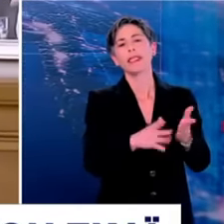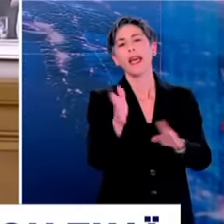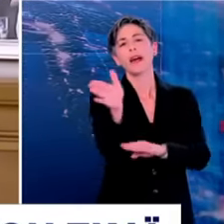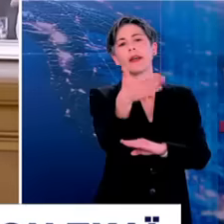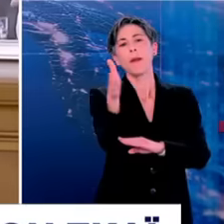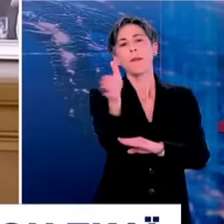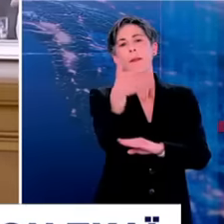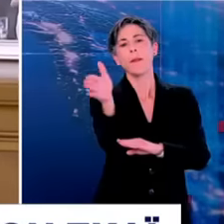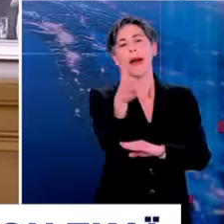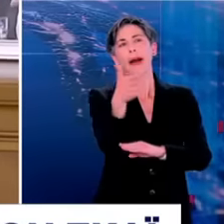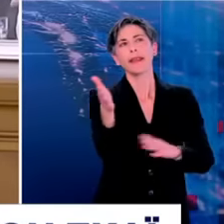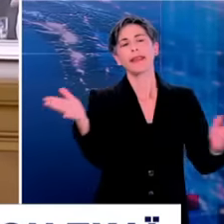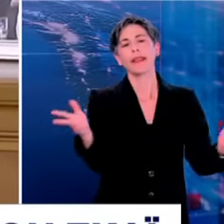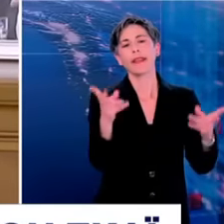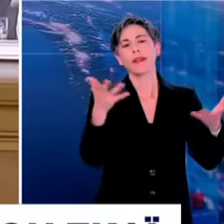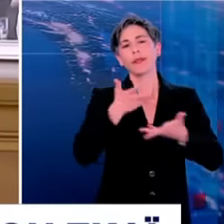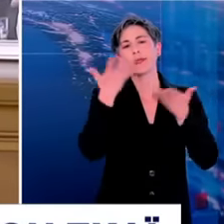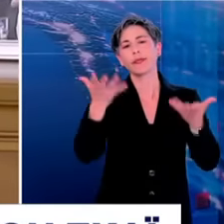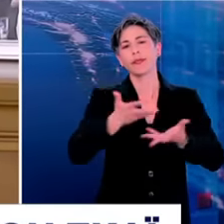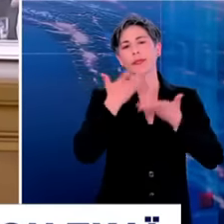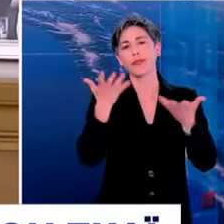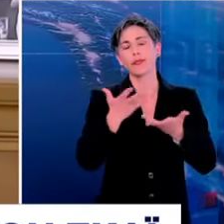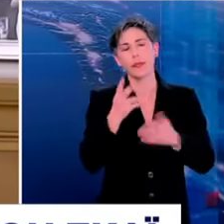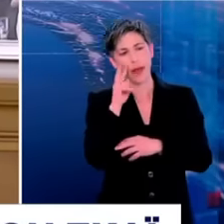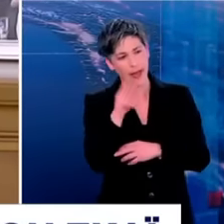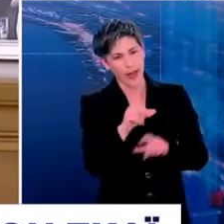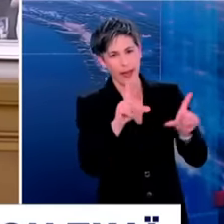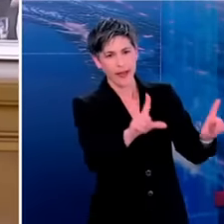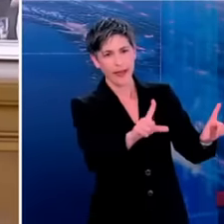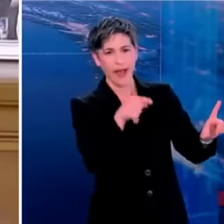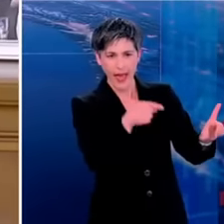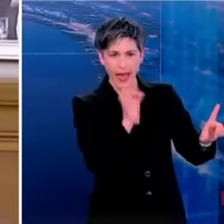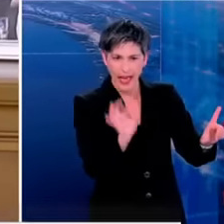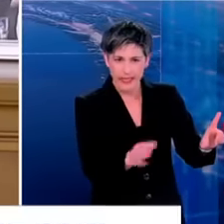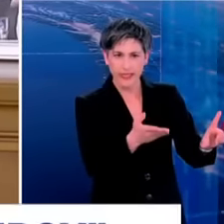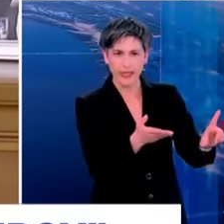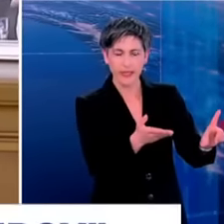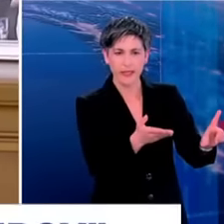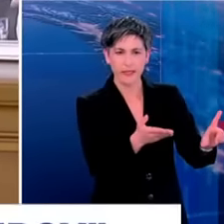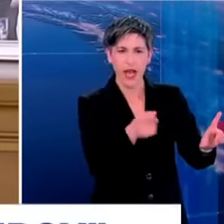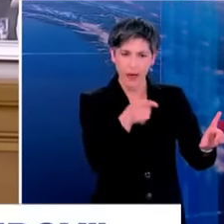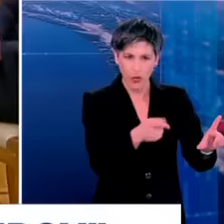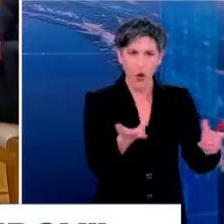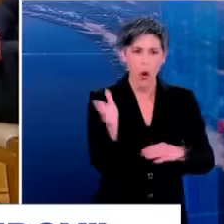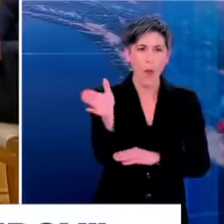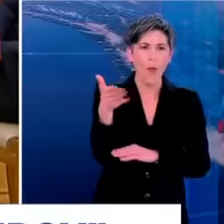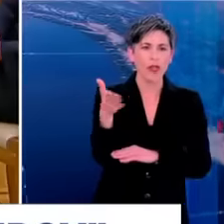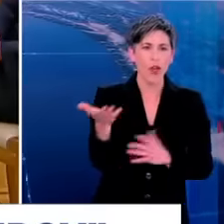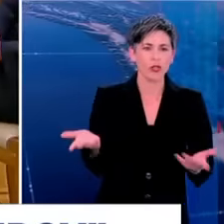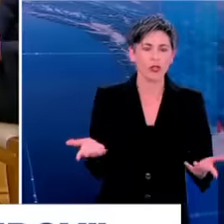γιατί μιλάμε πολύ για υπεύθυνο πατριωτισμό, κυκλοφορούν πολύ για λατζί πατριώτες, ξέρετε, του ουλικού